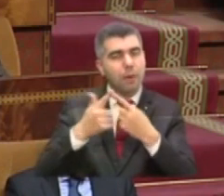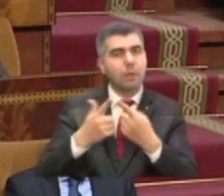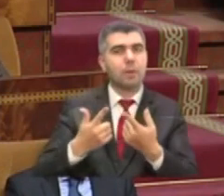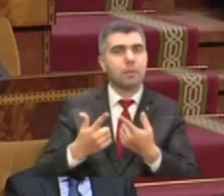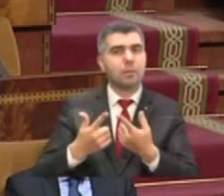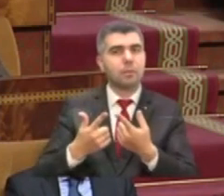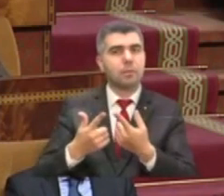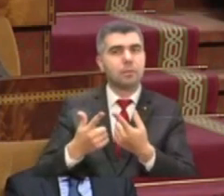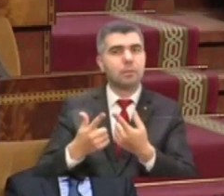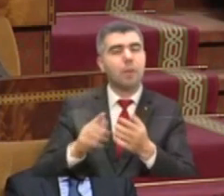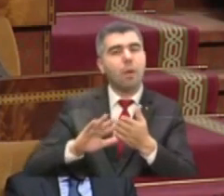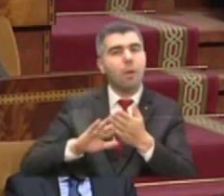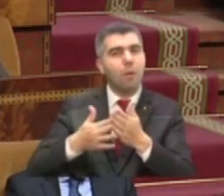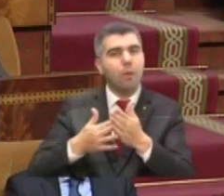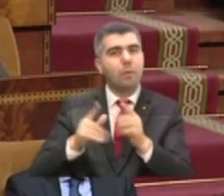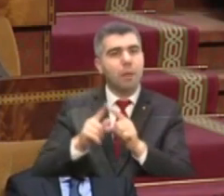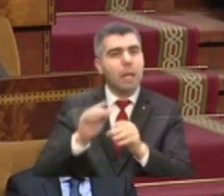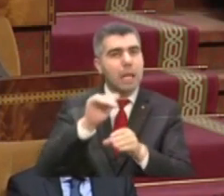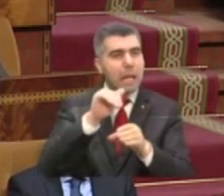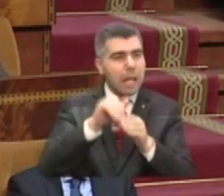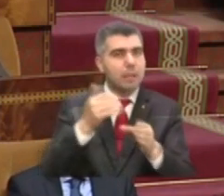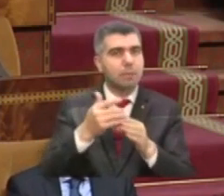والفئات أغلبية ومعارضة،